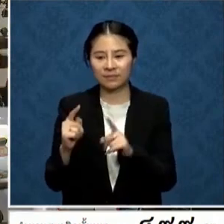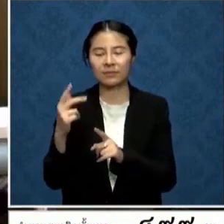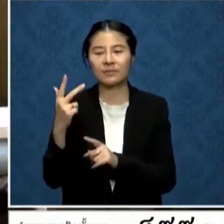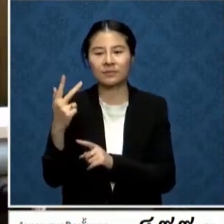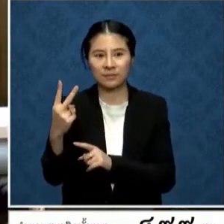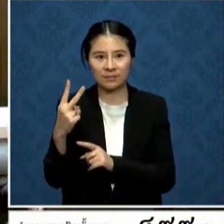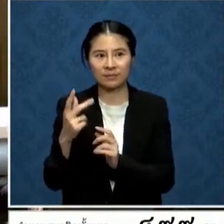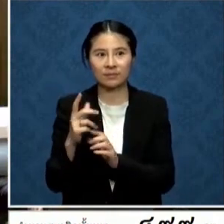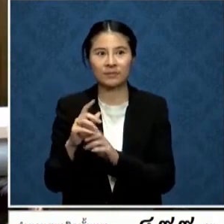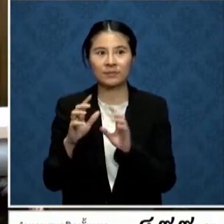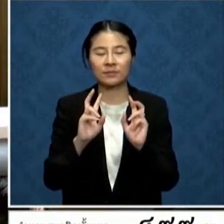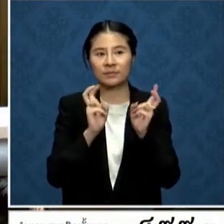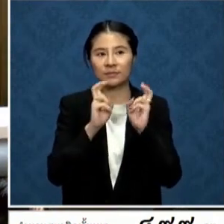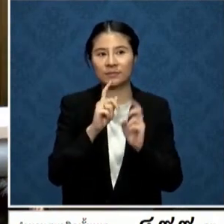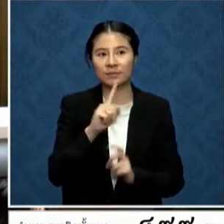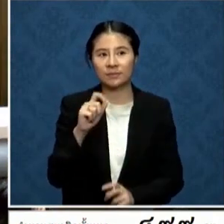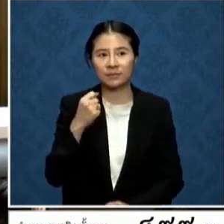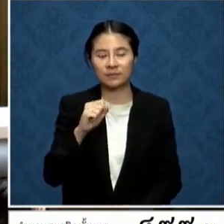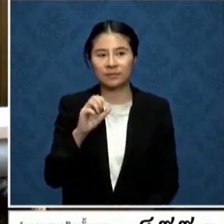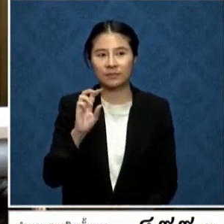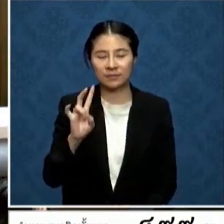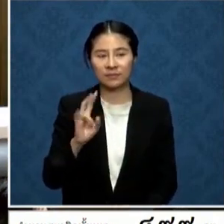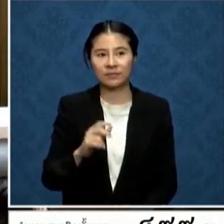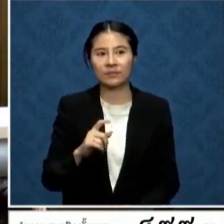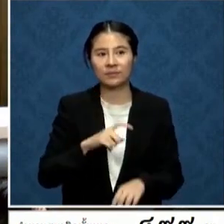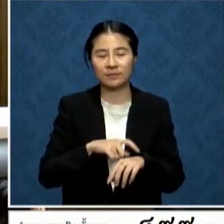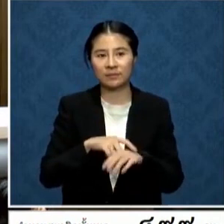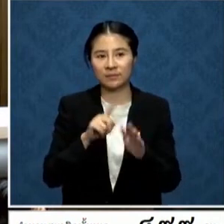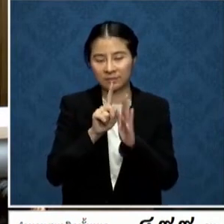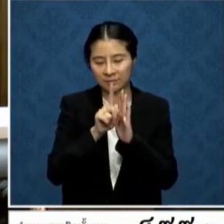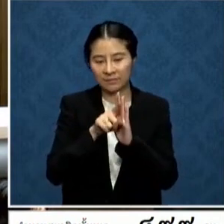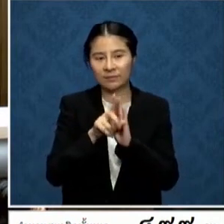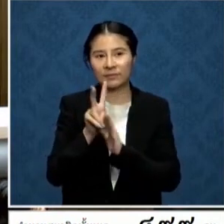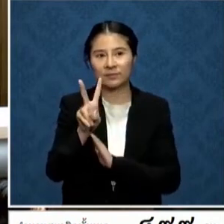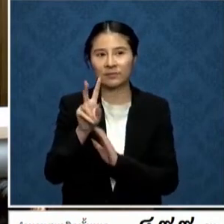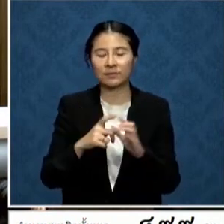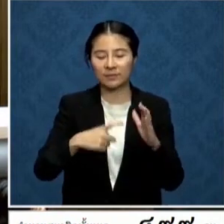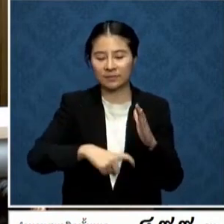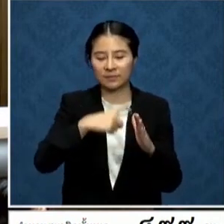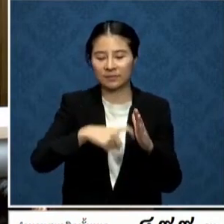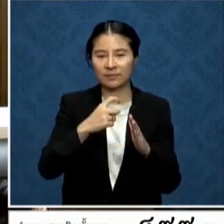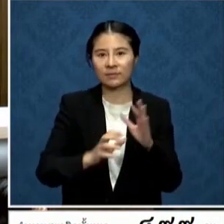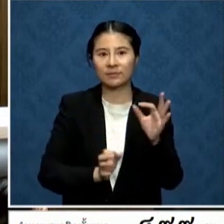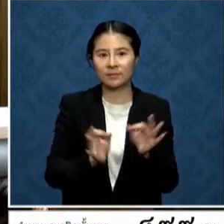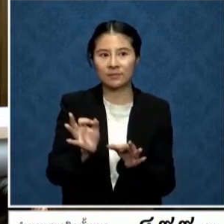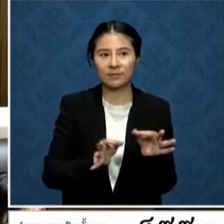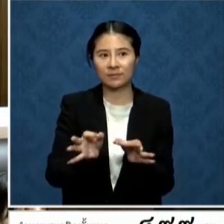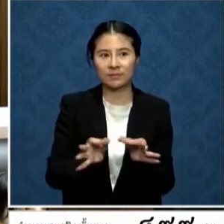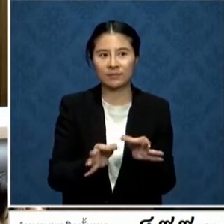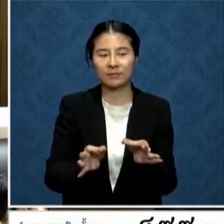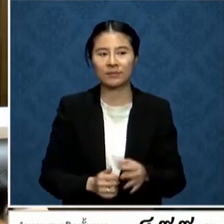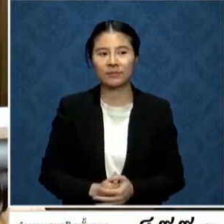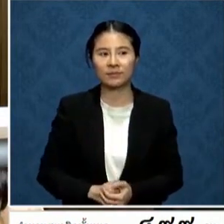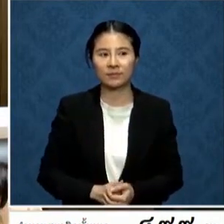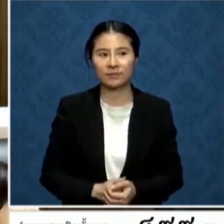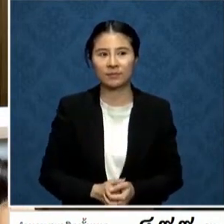ที่ 117แต่ผมอาจจะขออนุญาตท่านประธานขอเวลาเพียงแค่ 2นาทีในการนำเสนอเหตุผลประกอบการเสนอยตินี้ได้ไหมครับขอบคุณครับท่าน